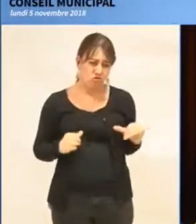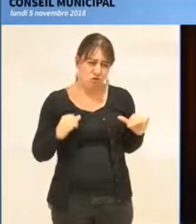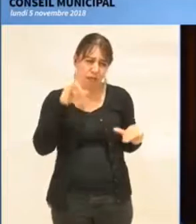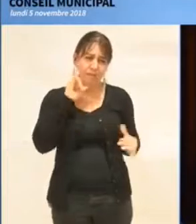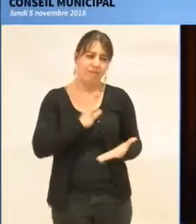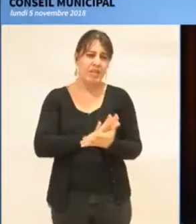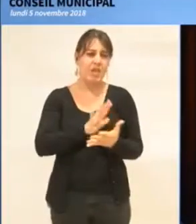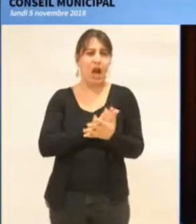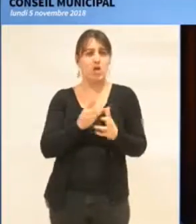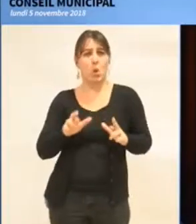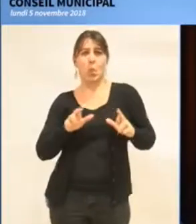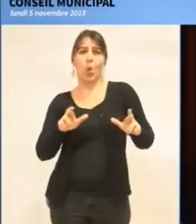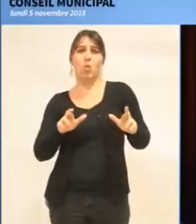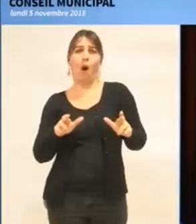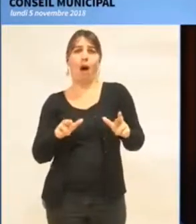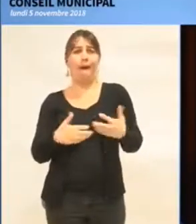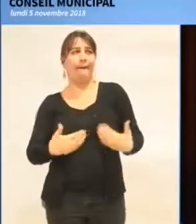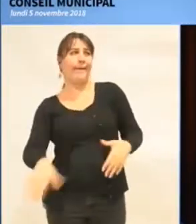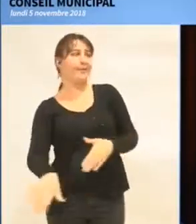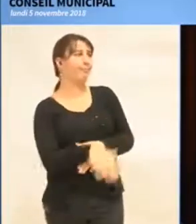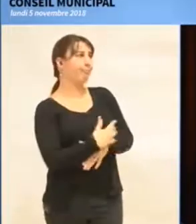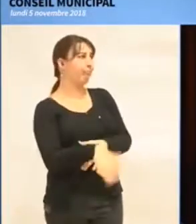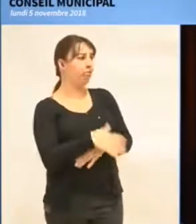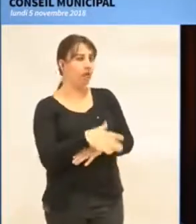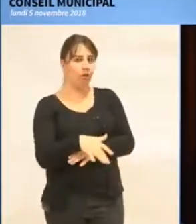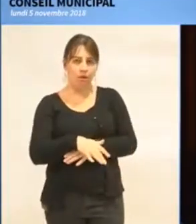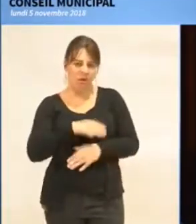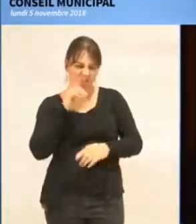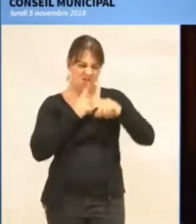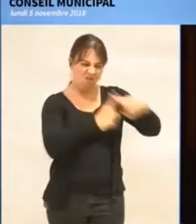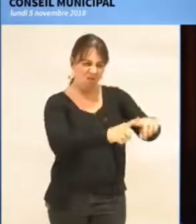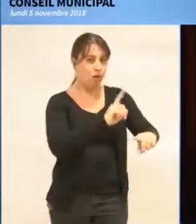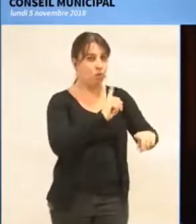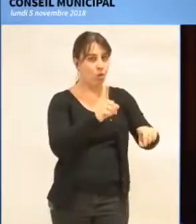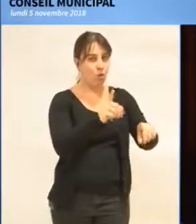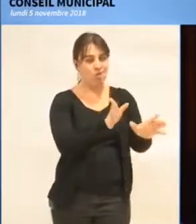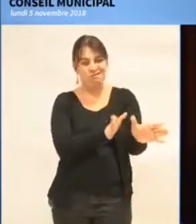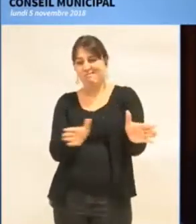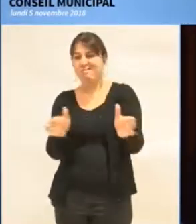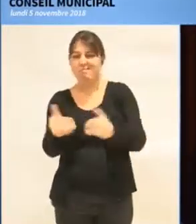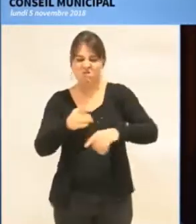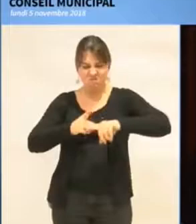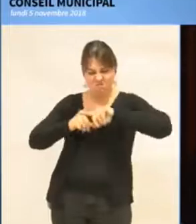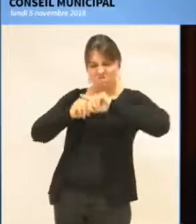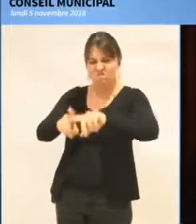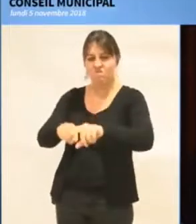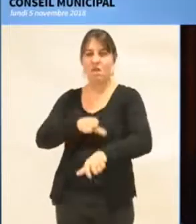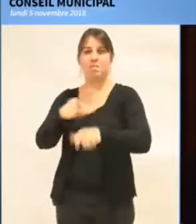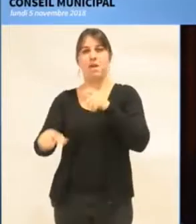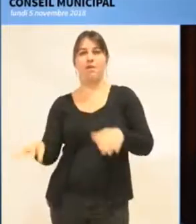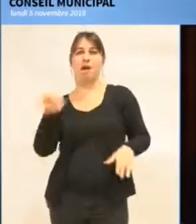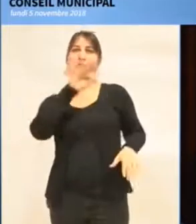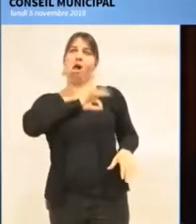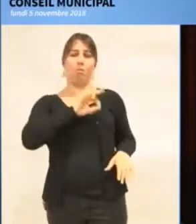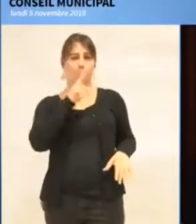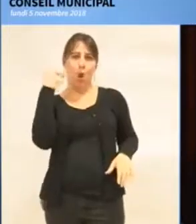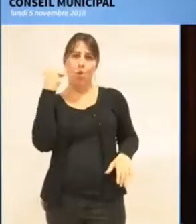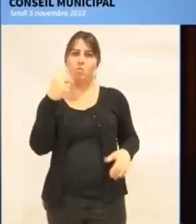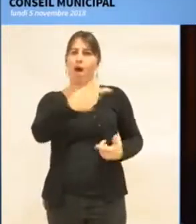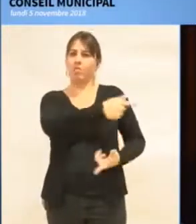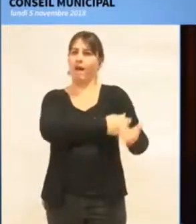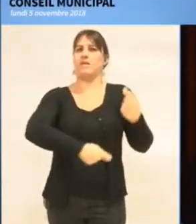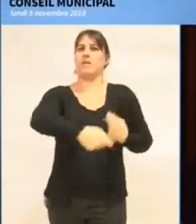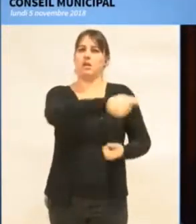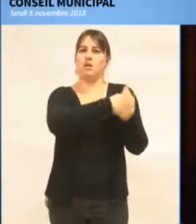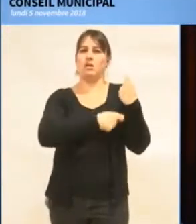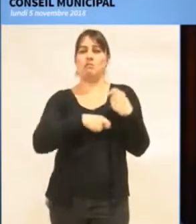sur les trottoirs de nos villes, mais pour attaquer celles et ceux qui vivent de ce trafic d'humains,